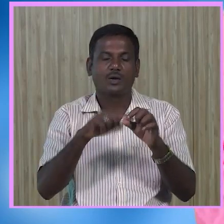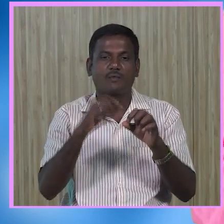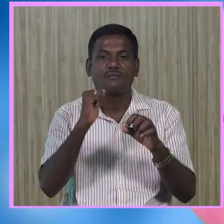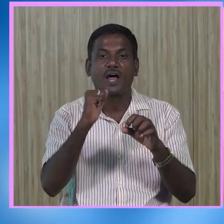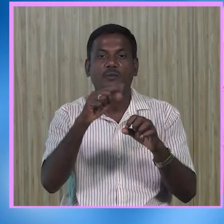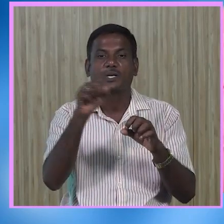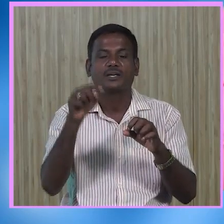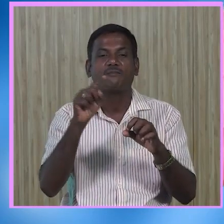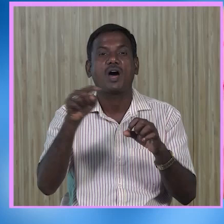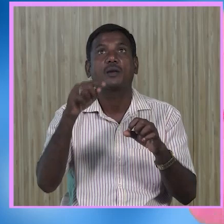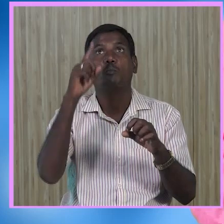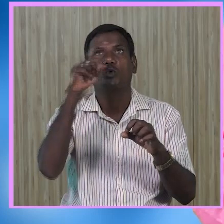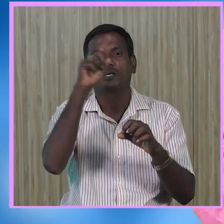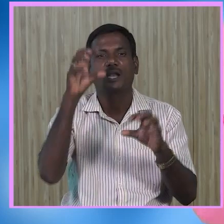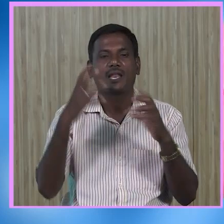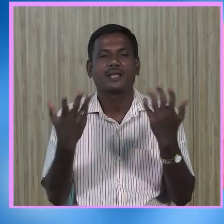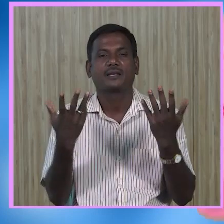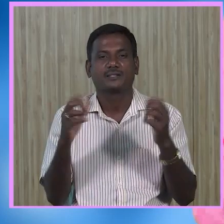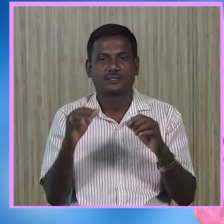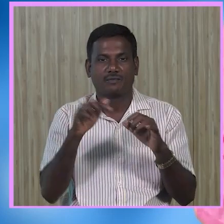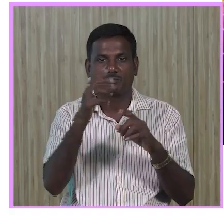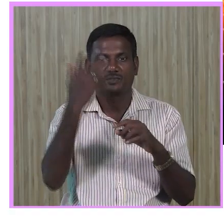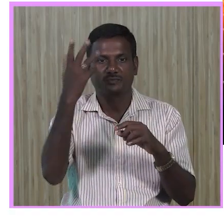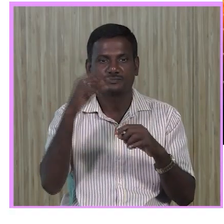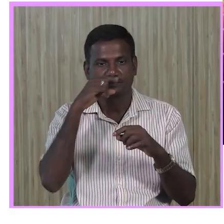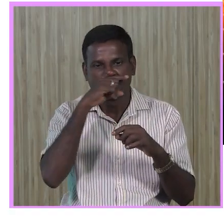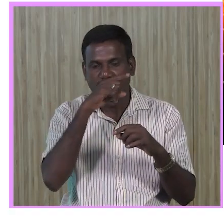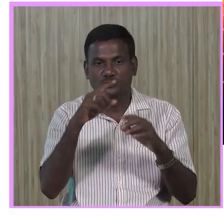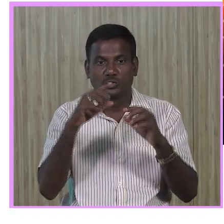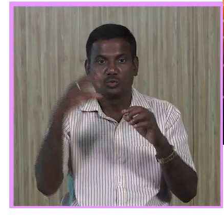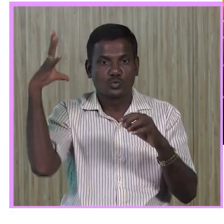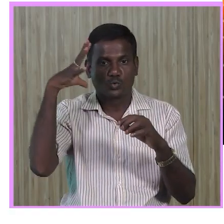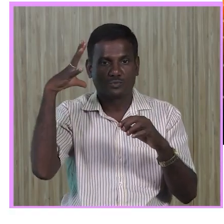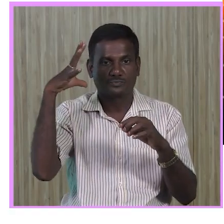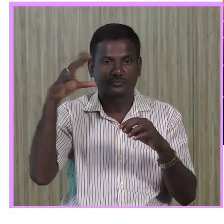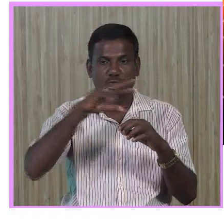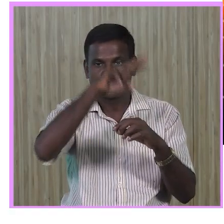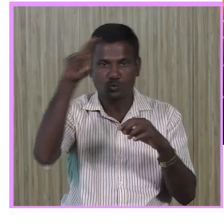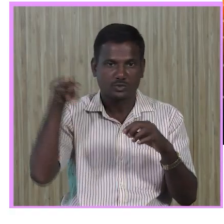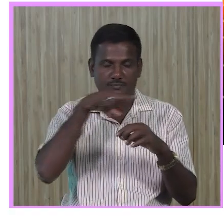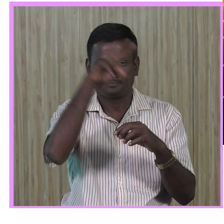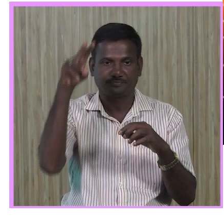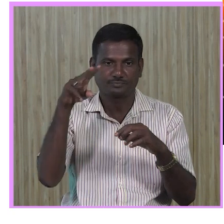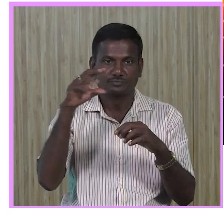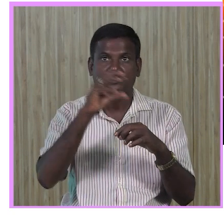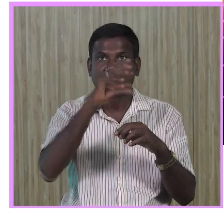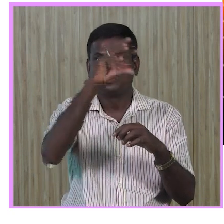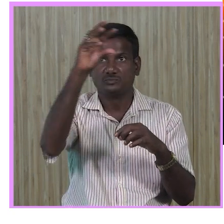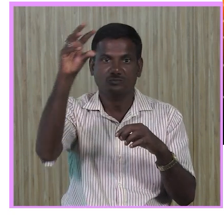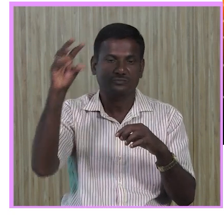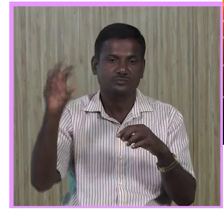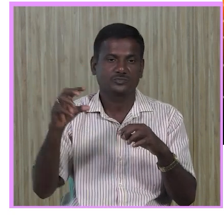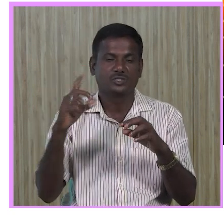பொருட்கள் என்றால் என்ன என்று சிறுவினாக்களில் வரும். சூரியனும் அதனை சுற்றி வருகின்ற வான் பொருட்களும்